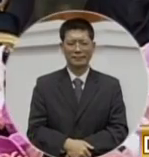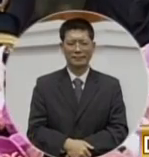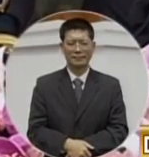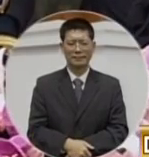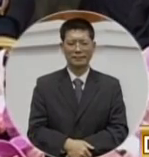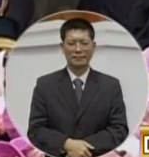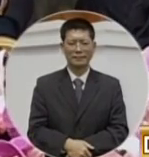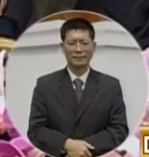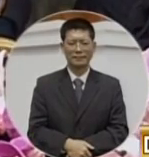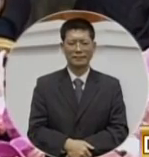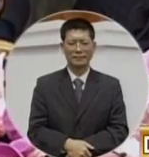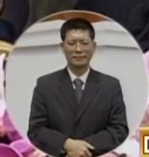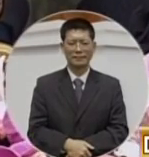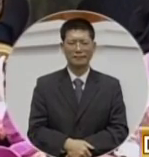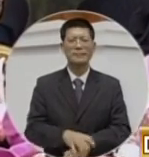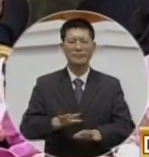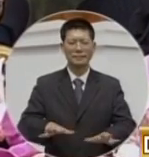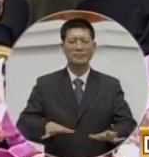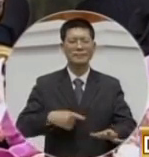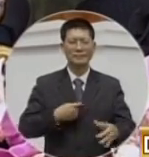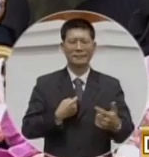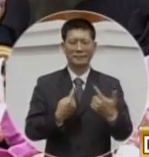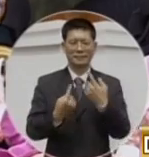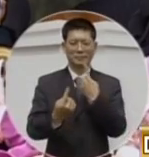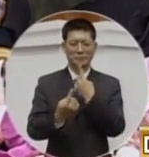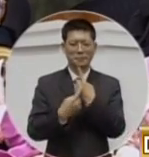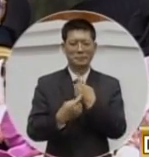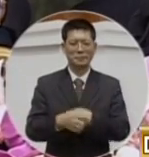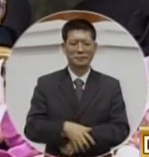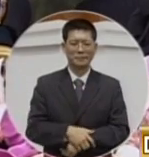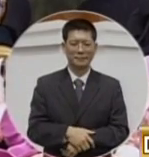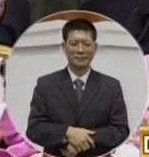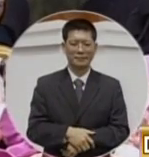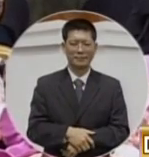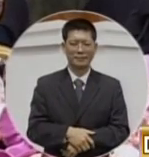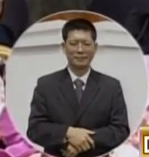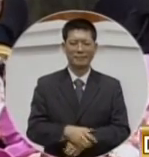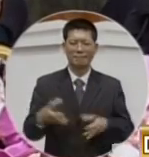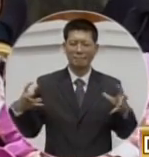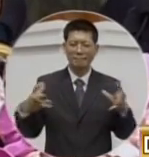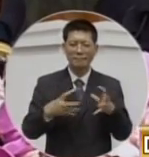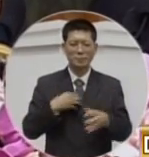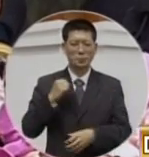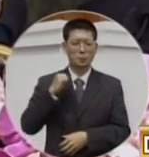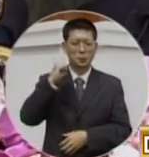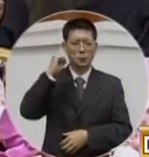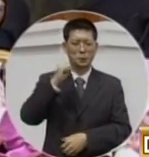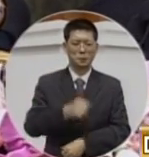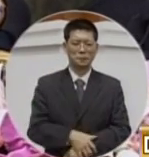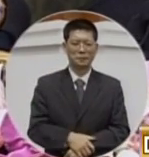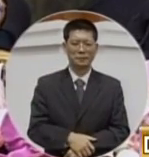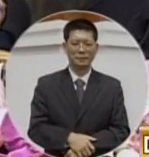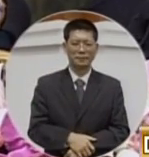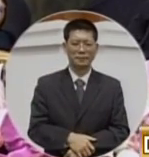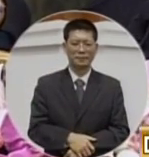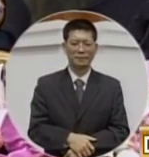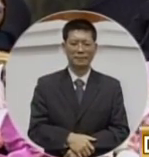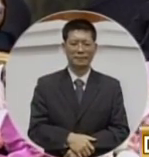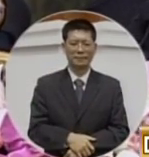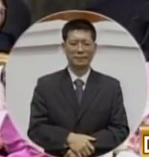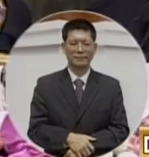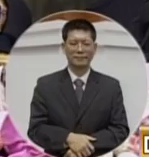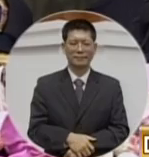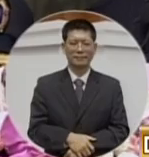现在请大家跟英九一起高呼， 请起